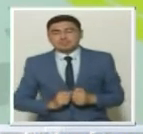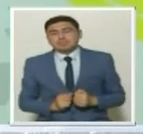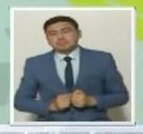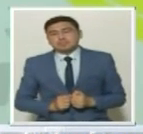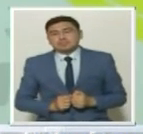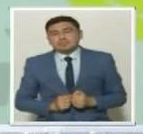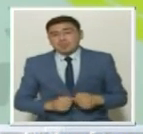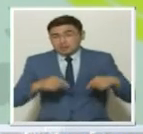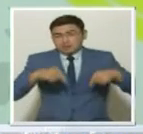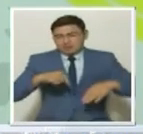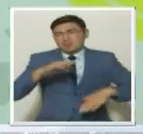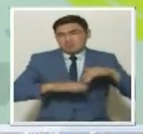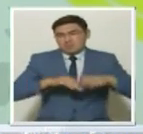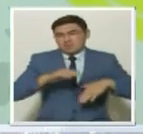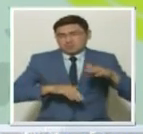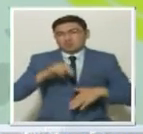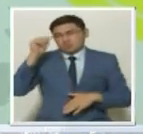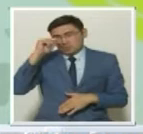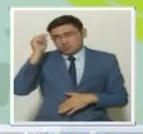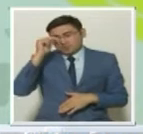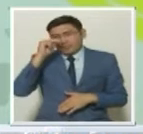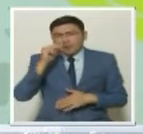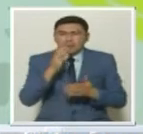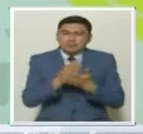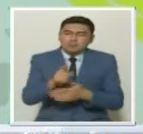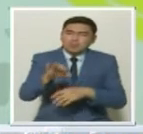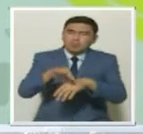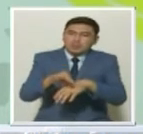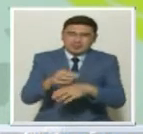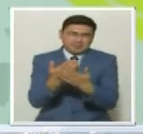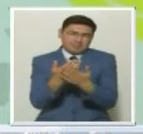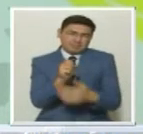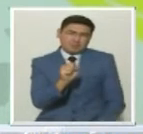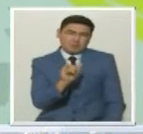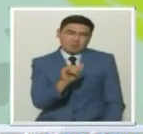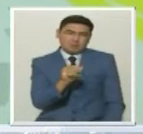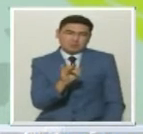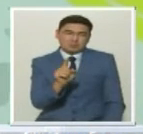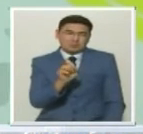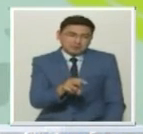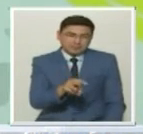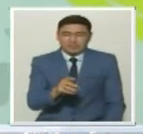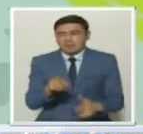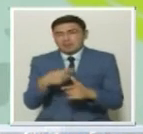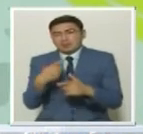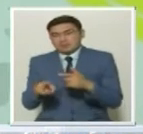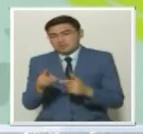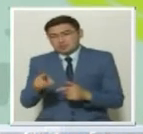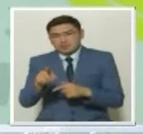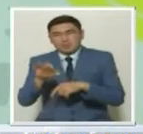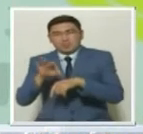занятия, как выявлять такие диагнозы, как аутизм, расстройство аутистического